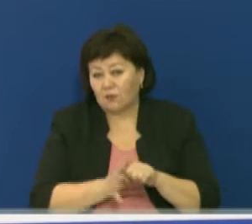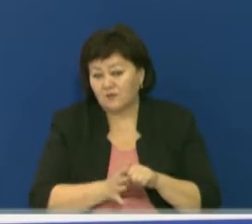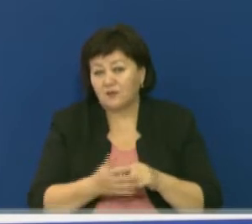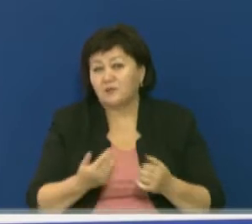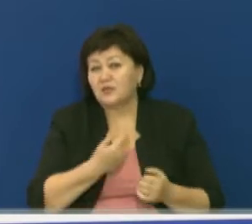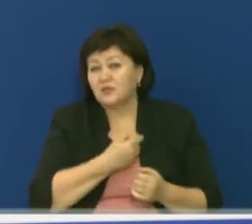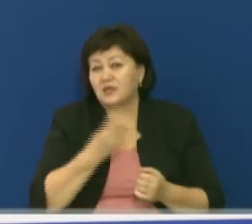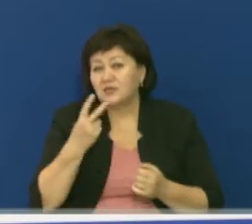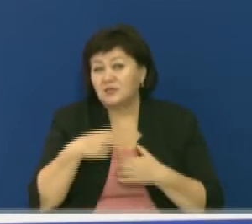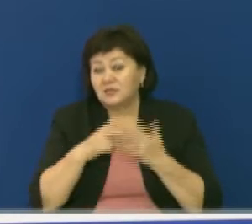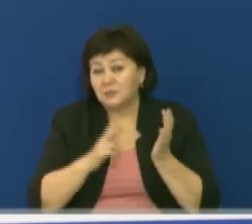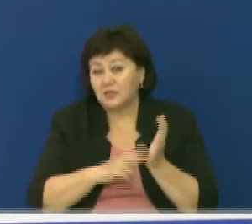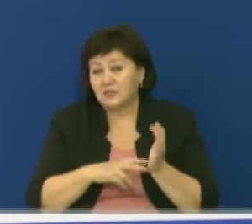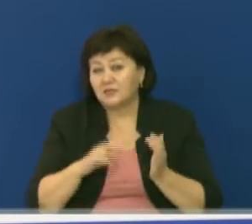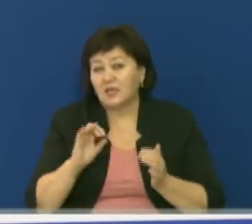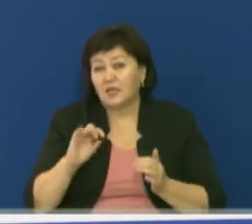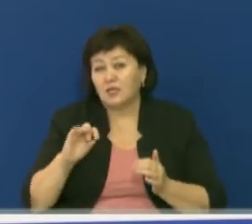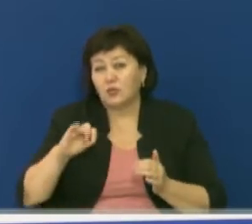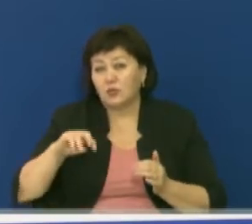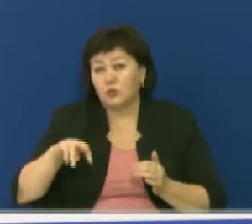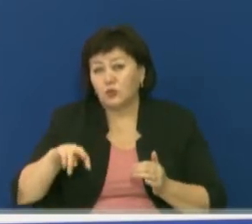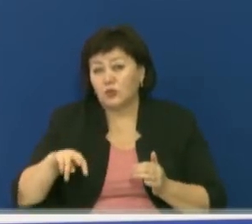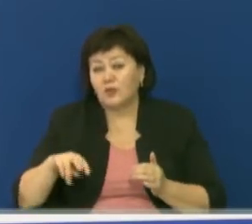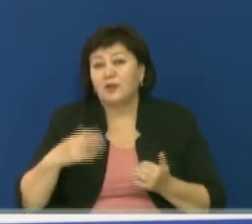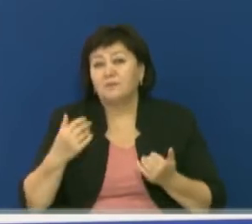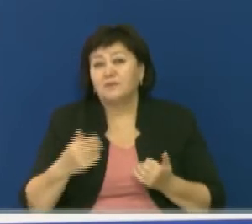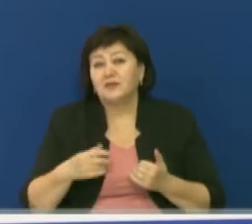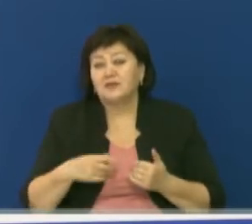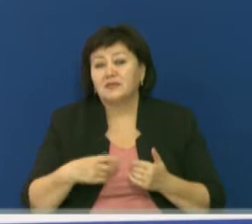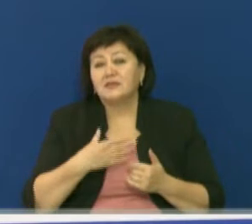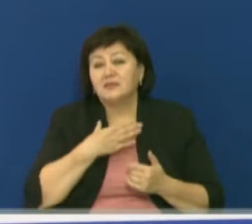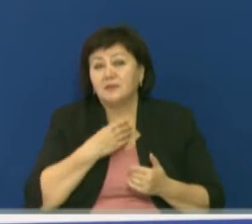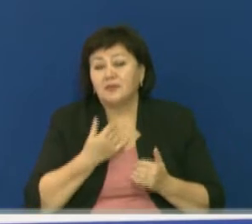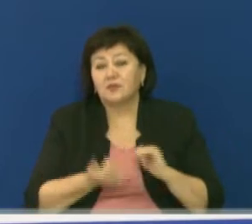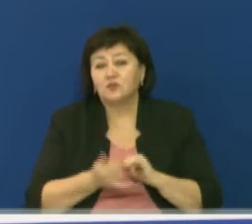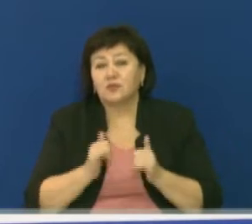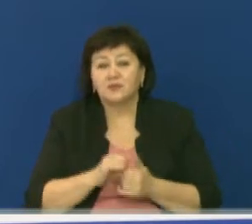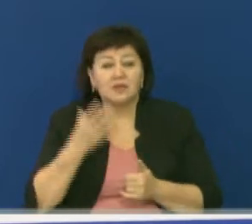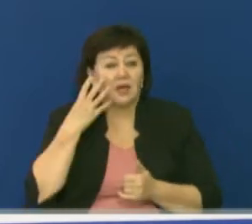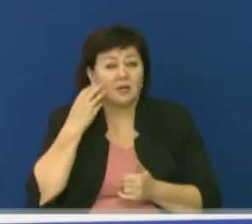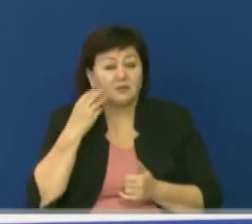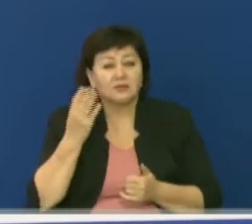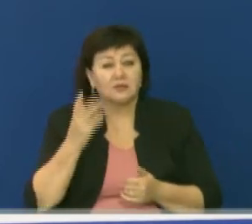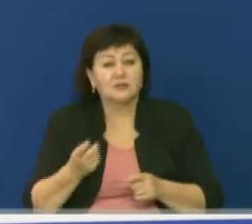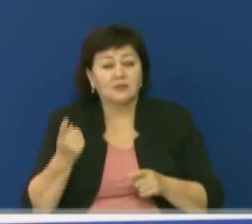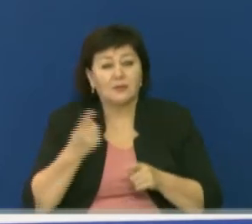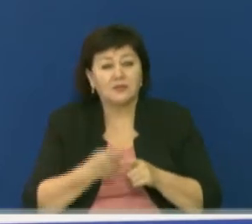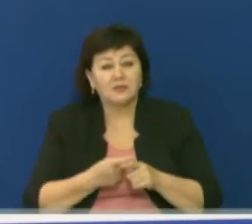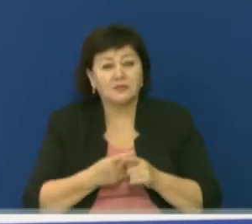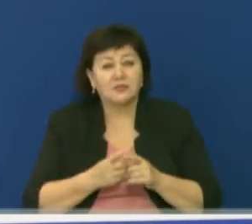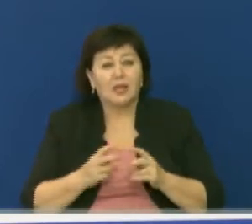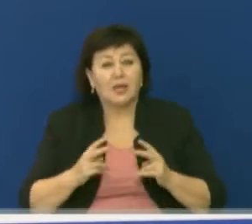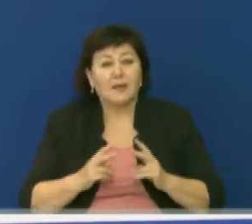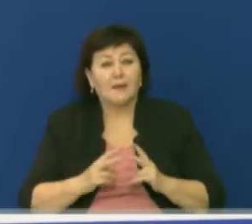с 17 июня до Алаколя из Алматы, Нур-Султана, а также городов Семей и Усть-Каменогорск запущены дополнительные поезда. При